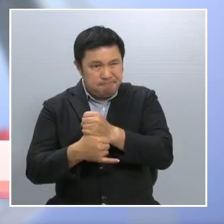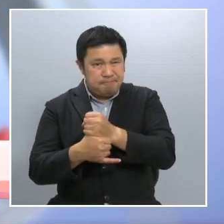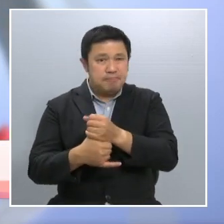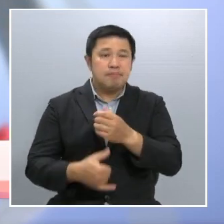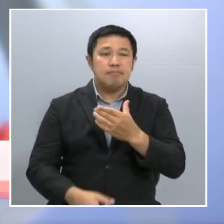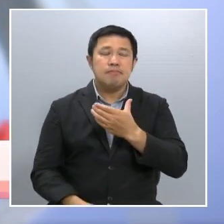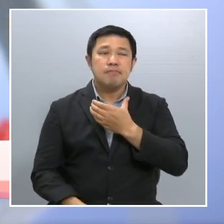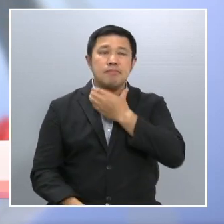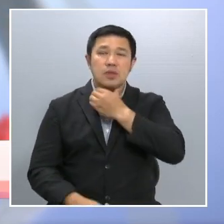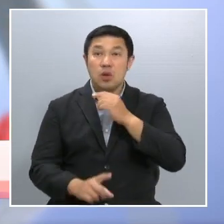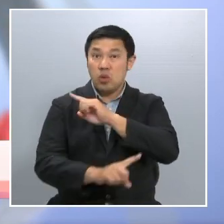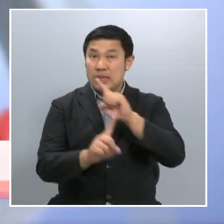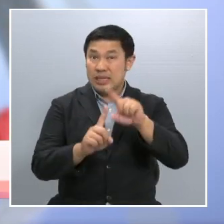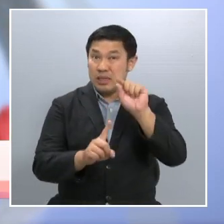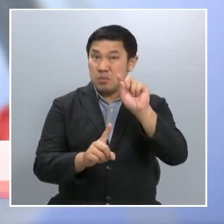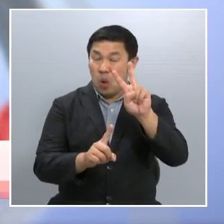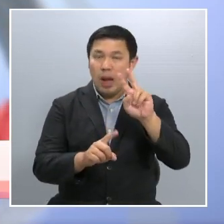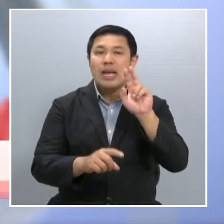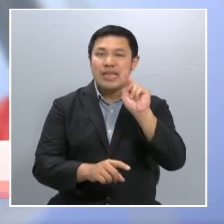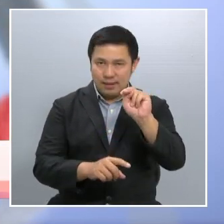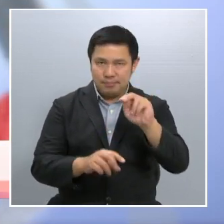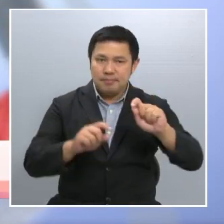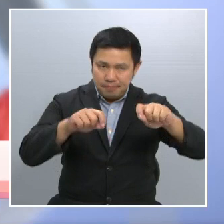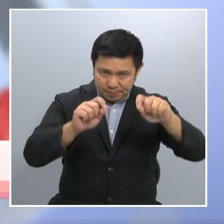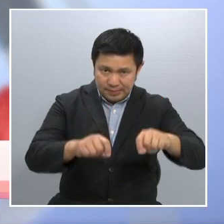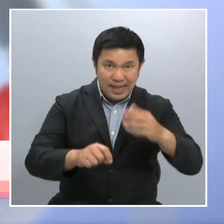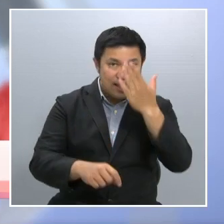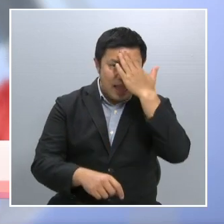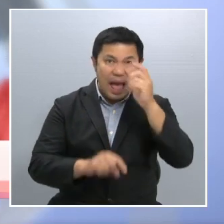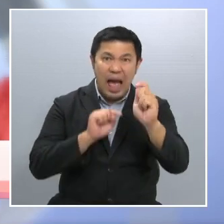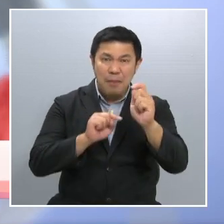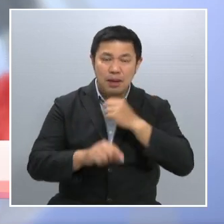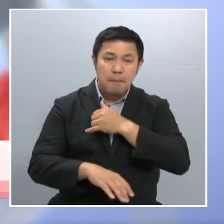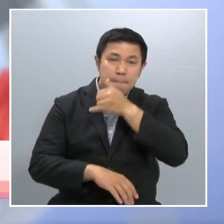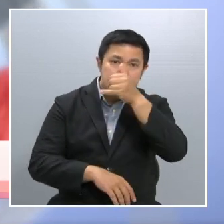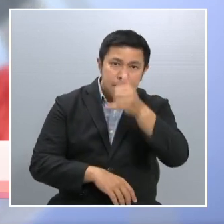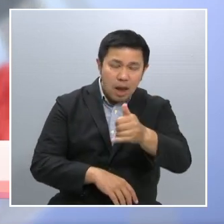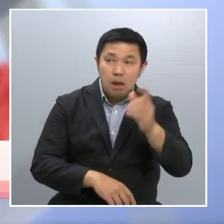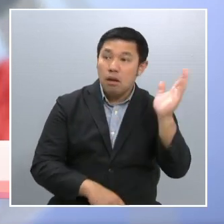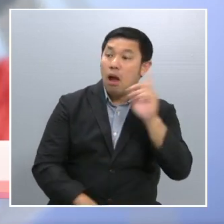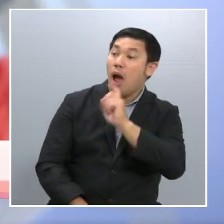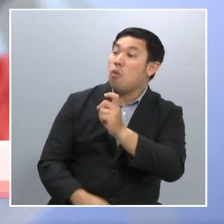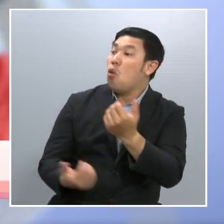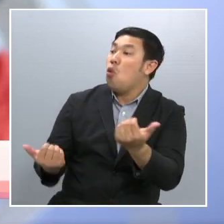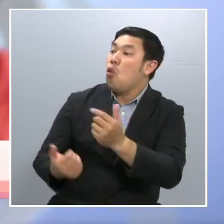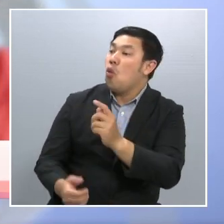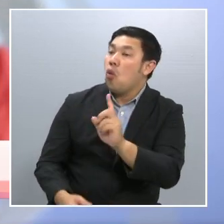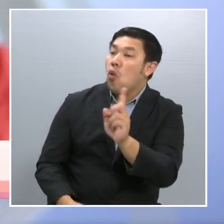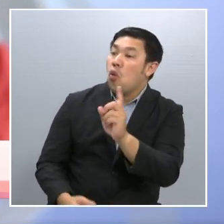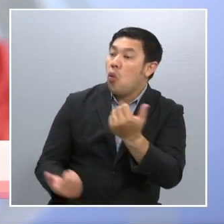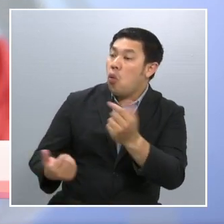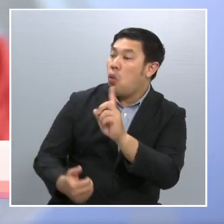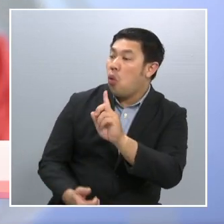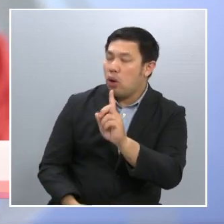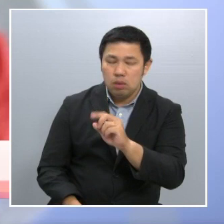บีบคอวันที่22เขานัดหย่าพอมาถึงหน้าอำเภอหนูเดินลงไปปุ๊บเขาถามถึงลูกว่าลูกเขาอยู่